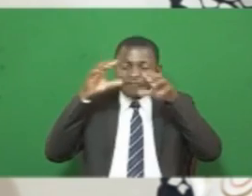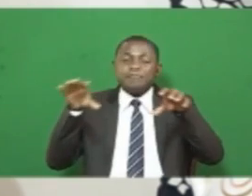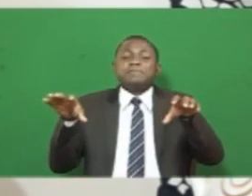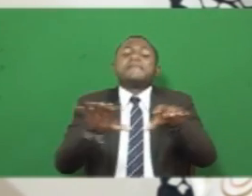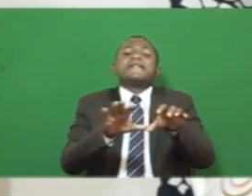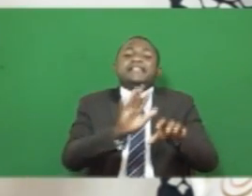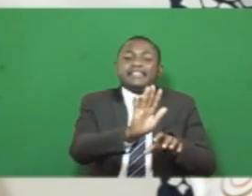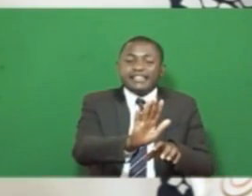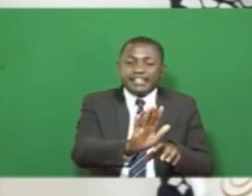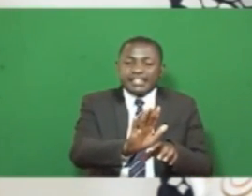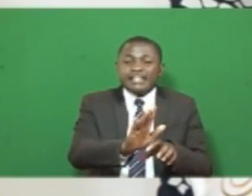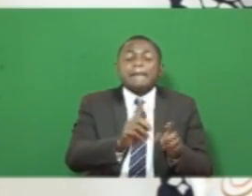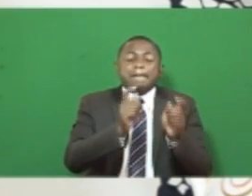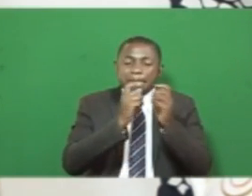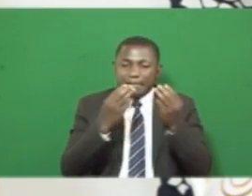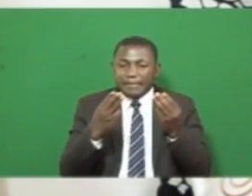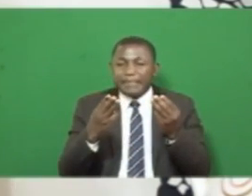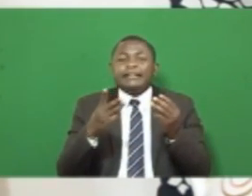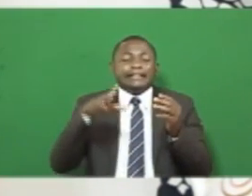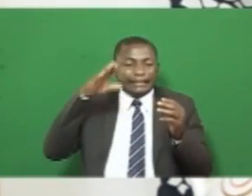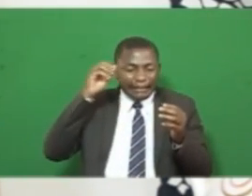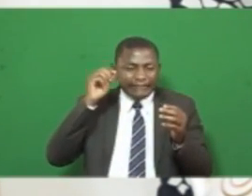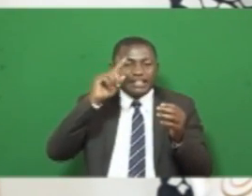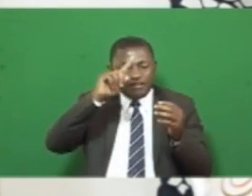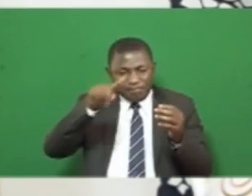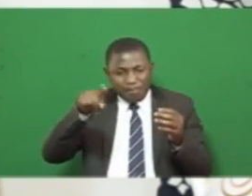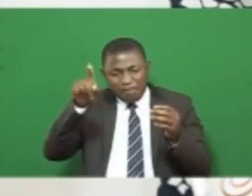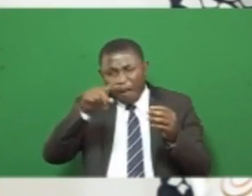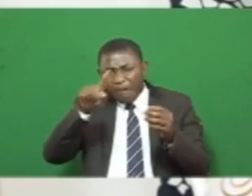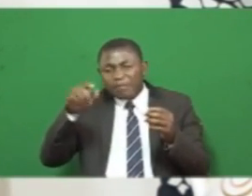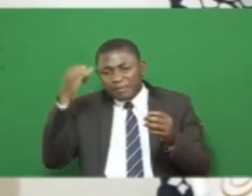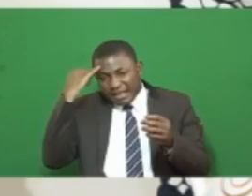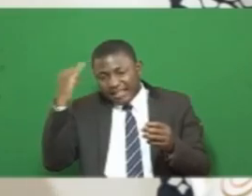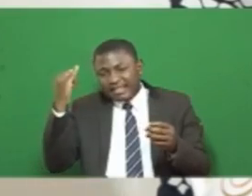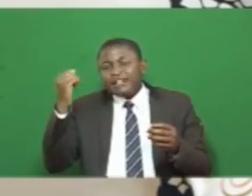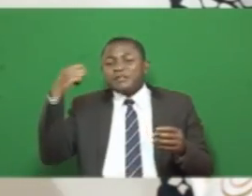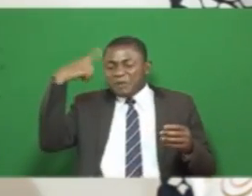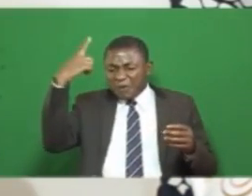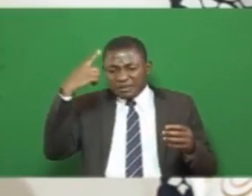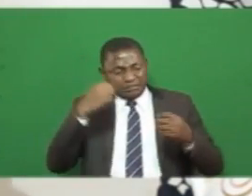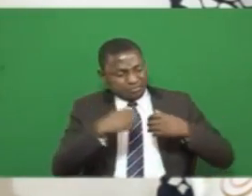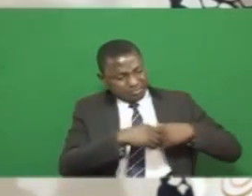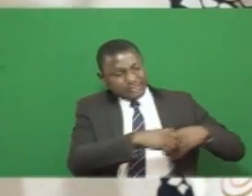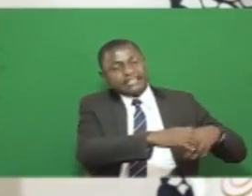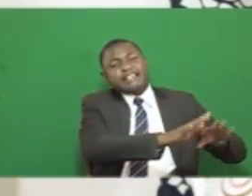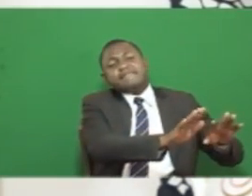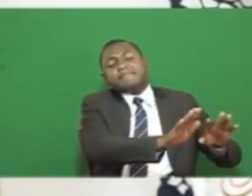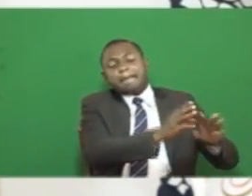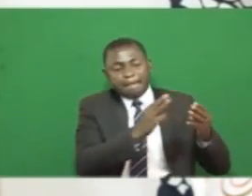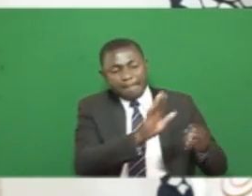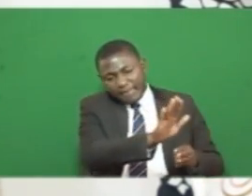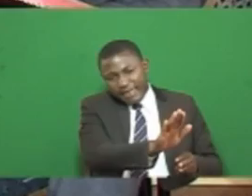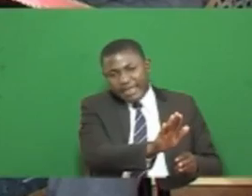mavhesi ekurasisa. Saka hanzi zvinoitwa namwari manje. Anovaregera